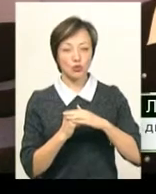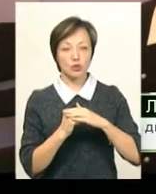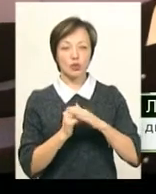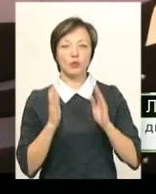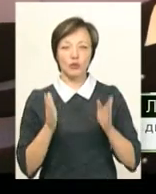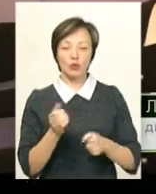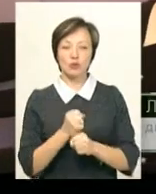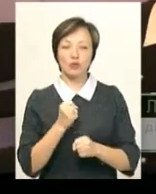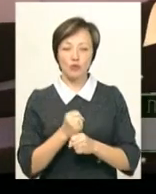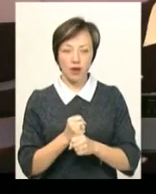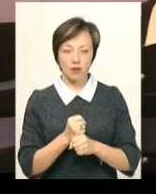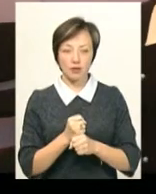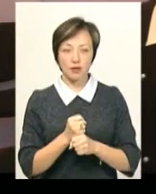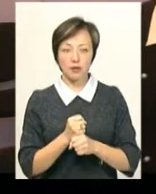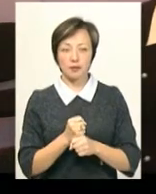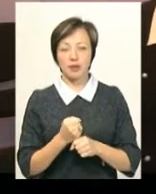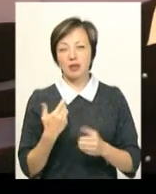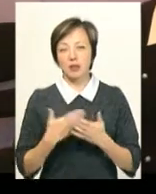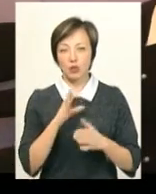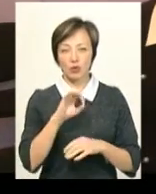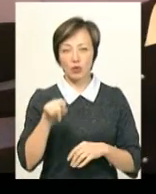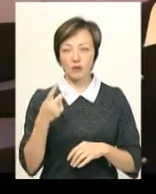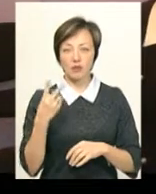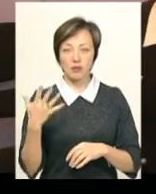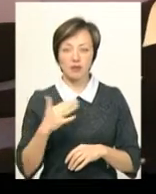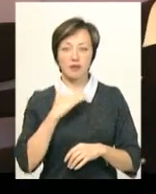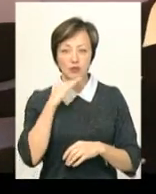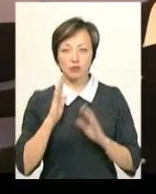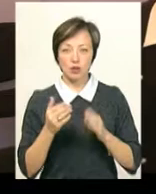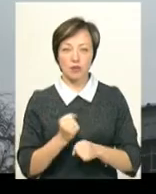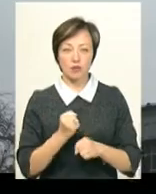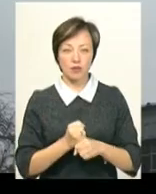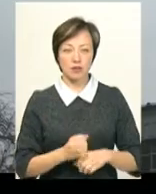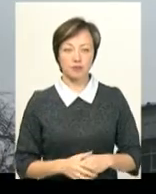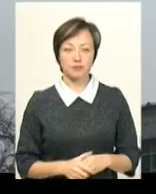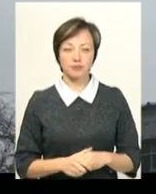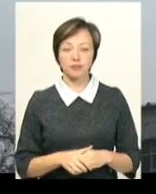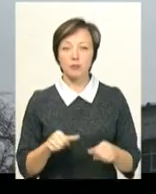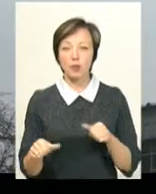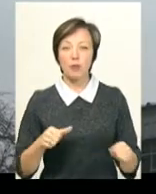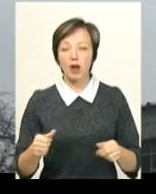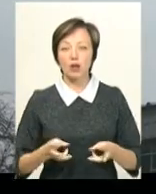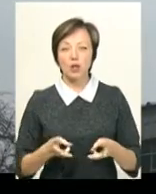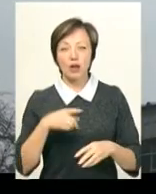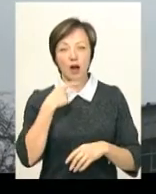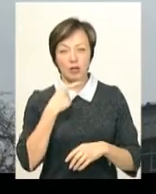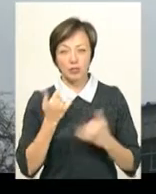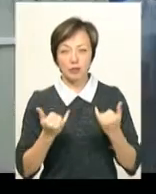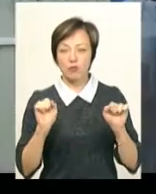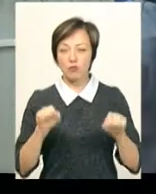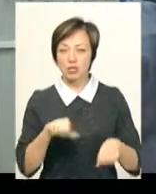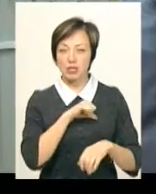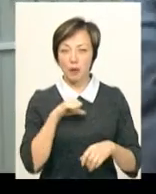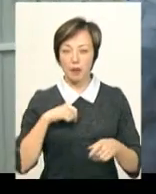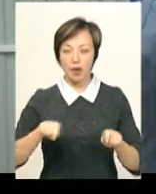вона буде працювати. Здається, там 0,25 її вистачить і вона буде працювати. Оператор котельні Микола Малик каже, тепер можна